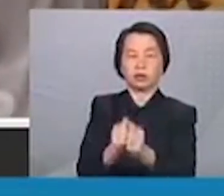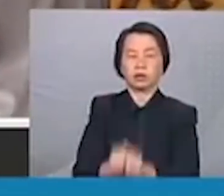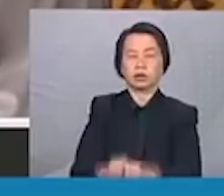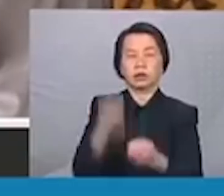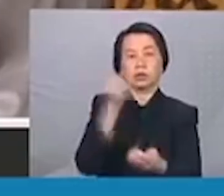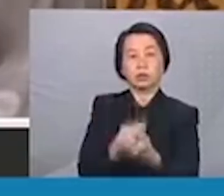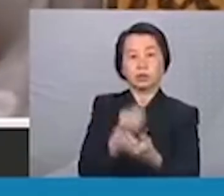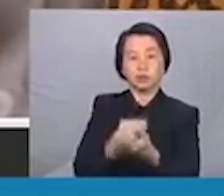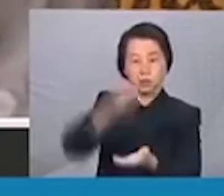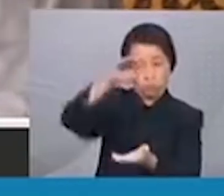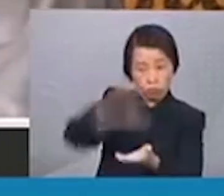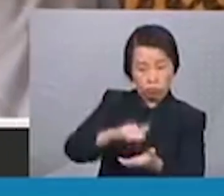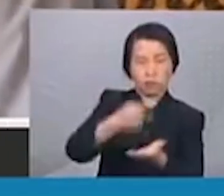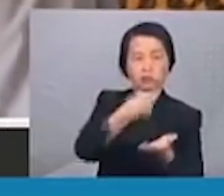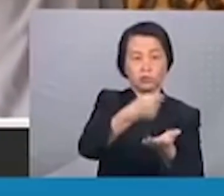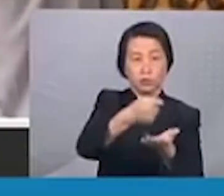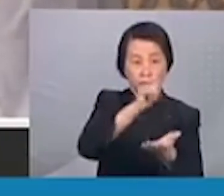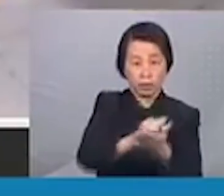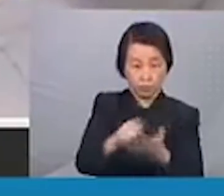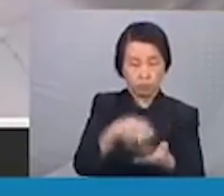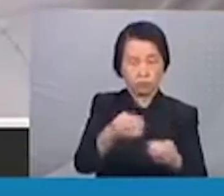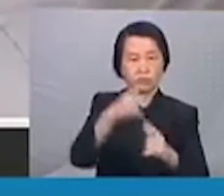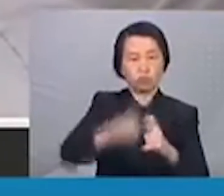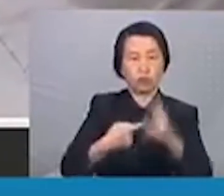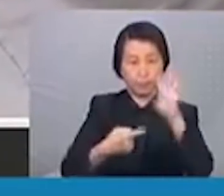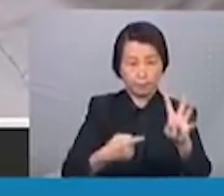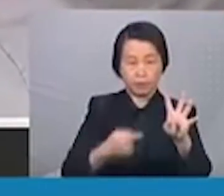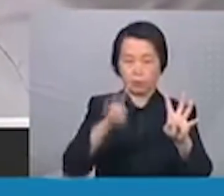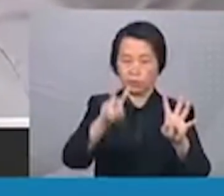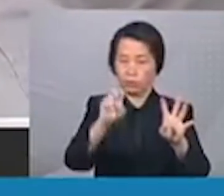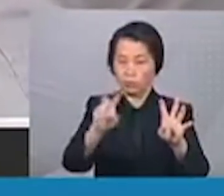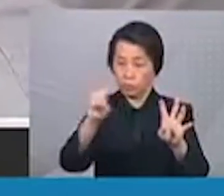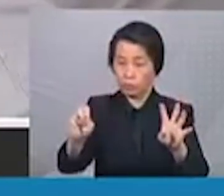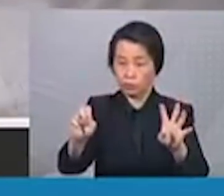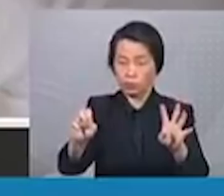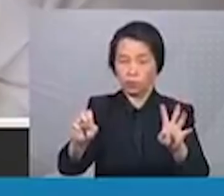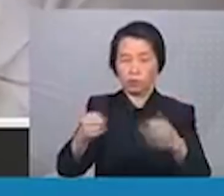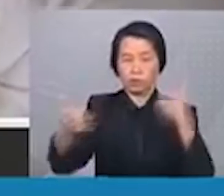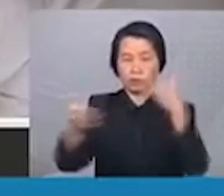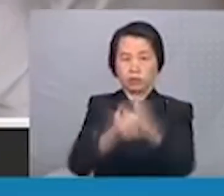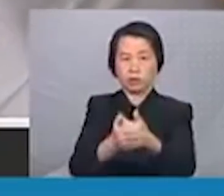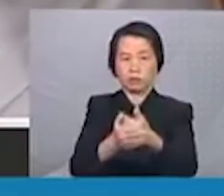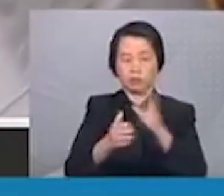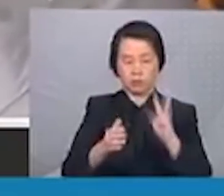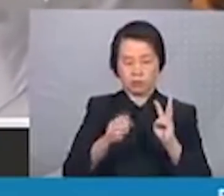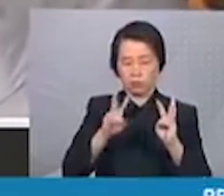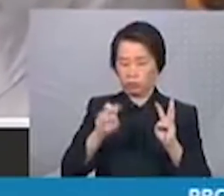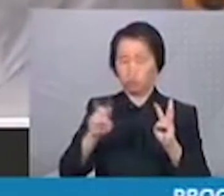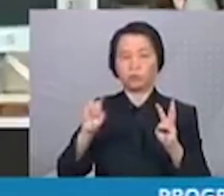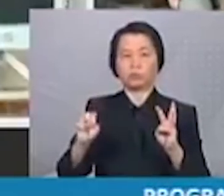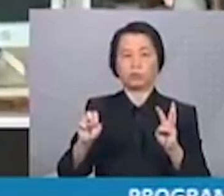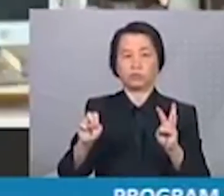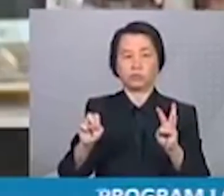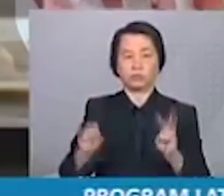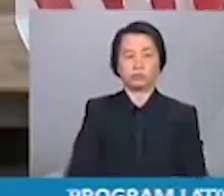amoun pengurangan sewot tersebut bagi bulan epros 2020 sehingga Jun 2020